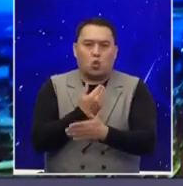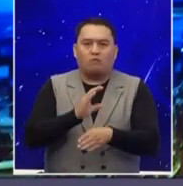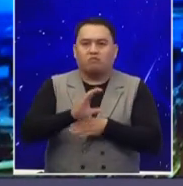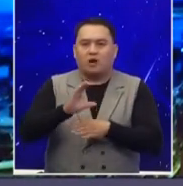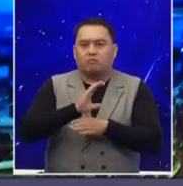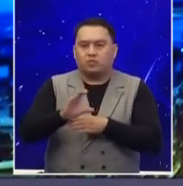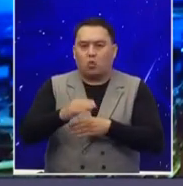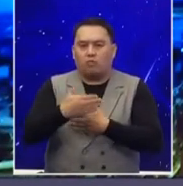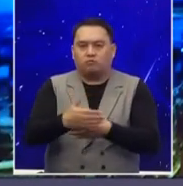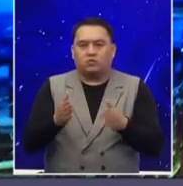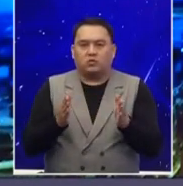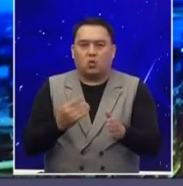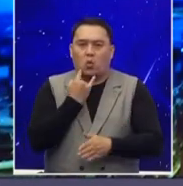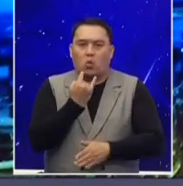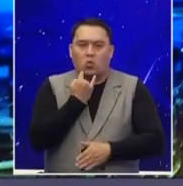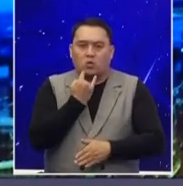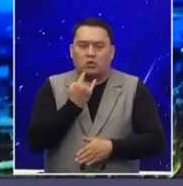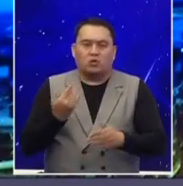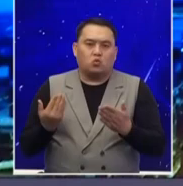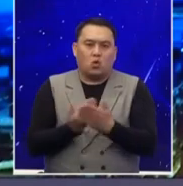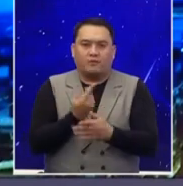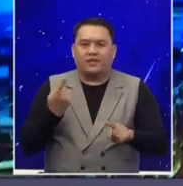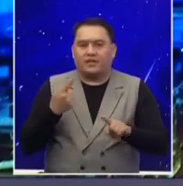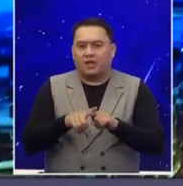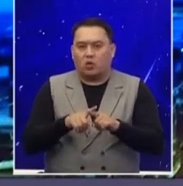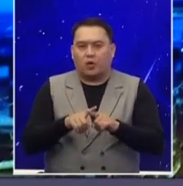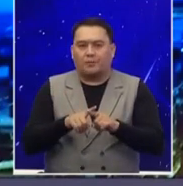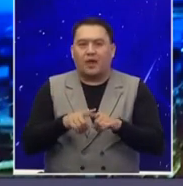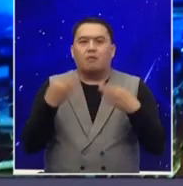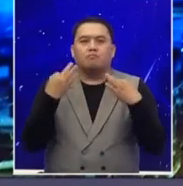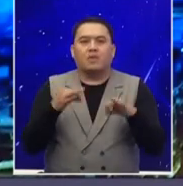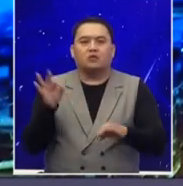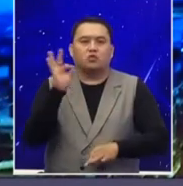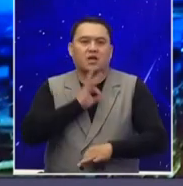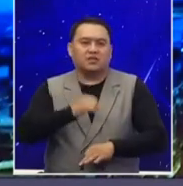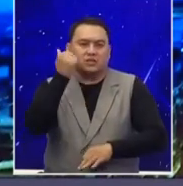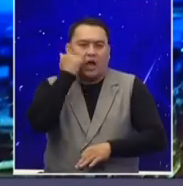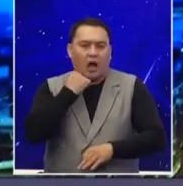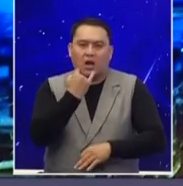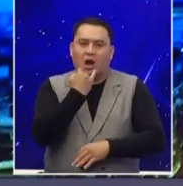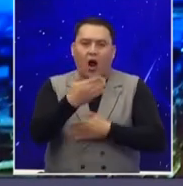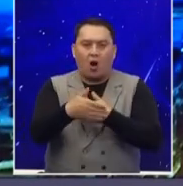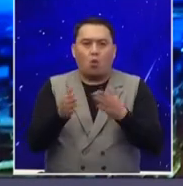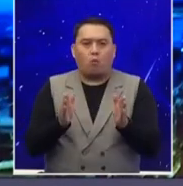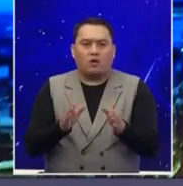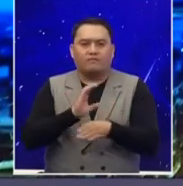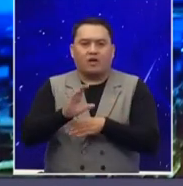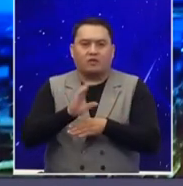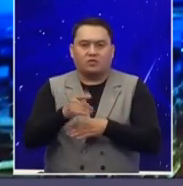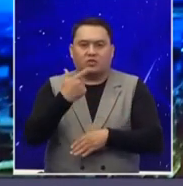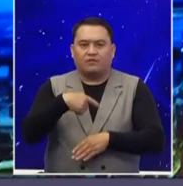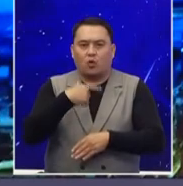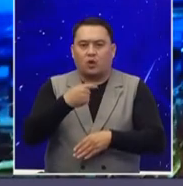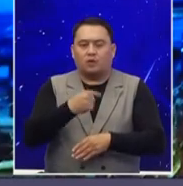линию производства блоков питания по зеленой технологии. Она позволит использовать старые аккумуляторы при выпуске